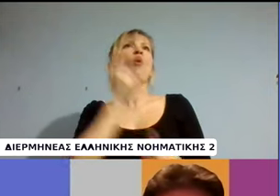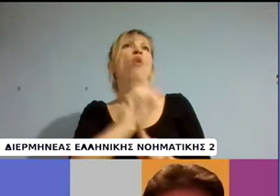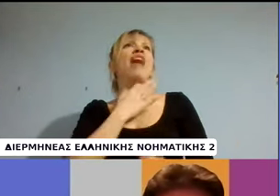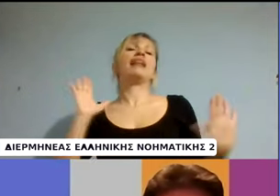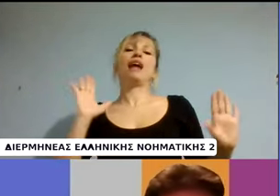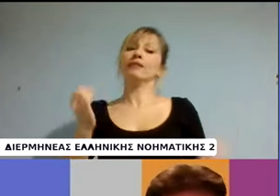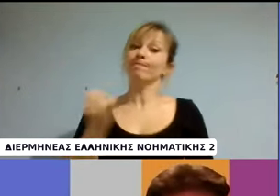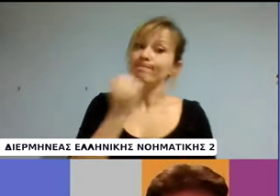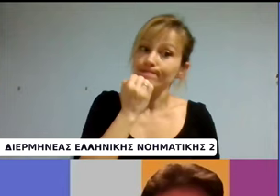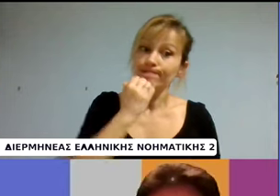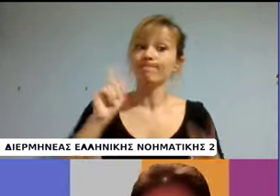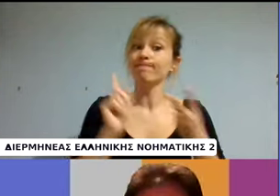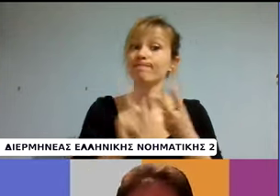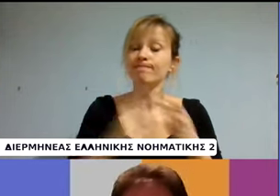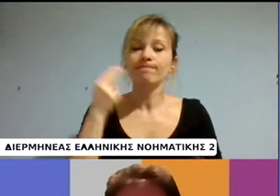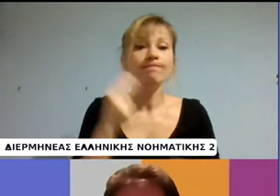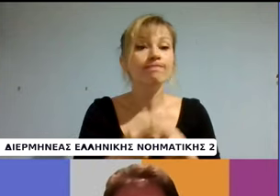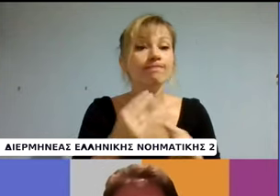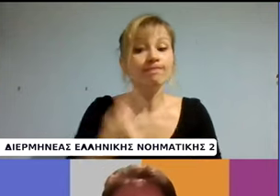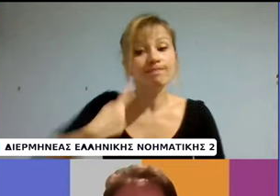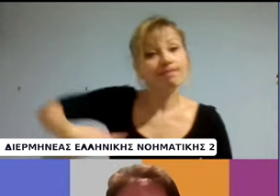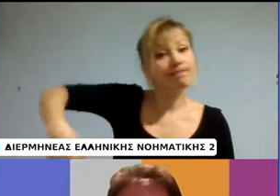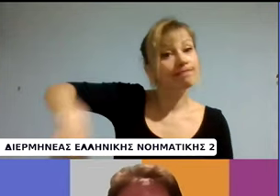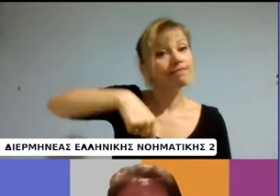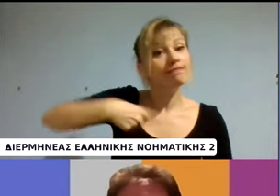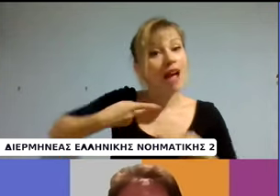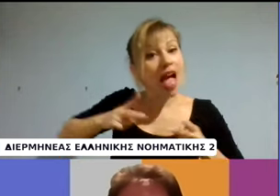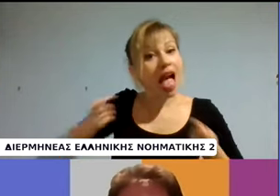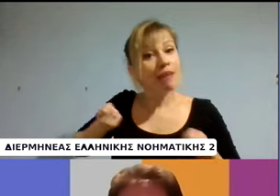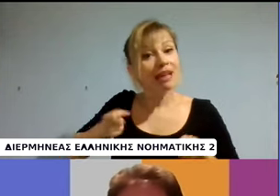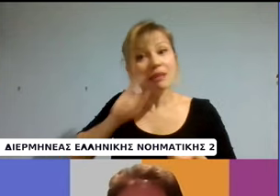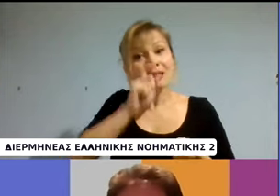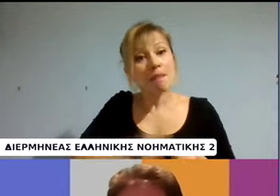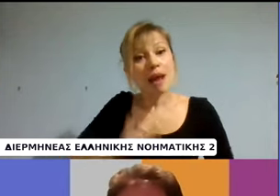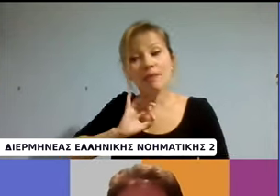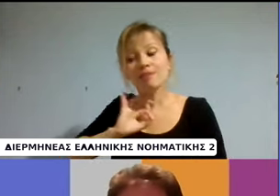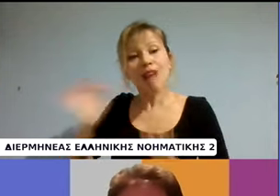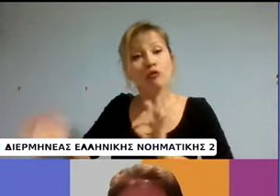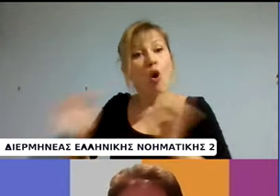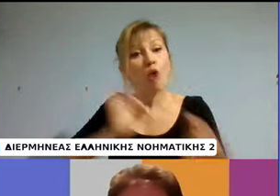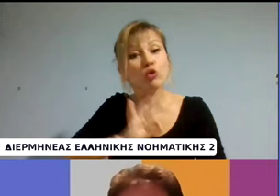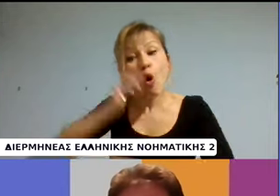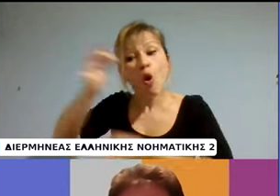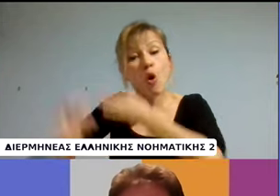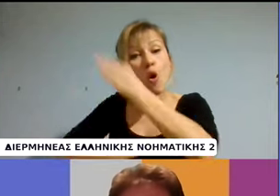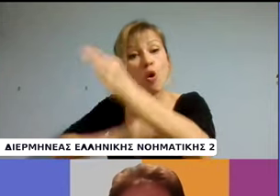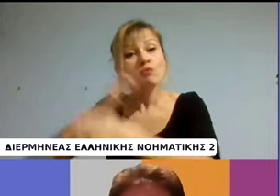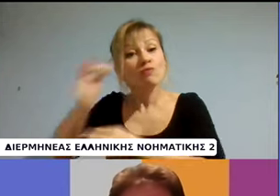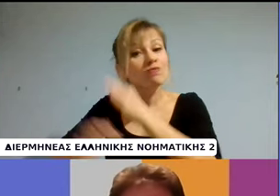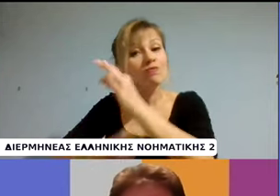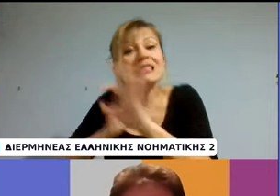να τους εξηγήσουμε εμείς όσο καλύτερα μπορούμε και όσο μπορούν να το κατανοήσουν